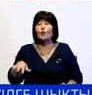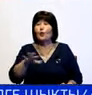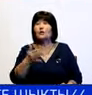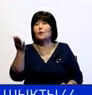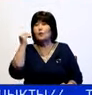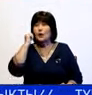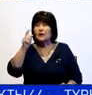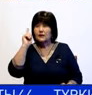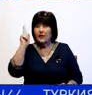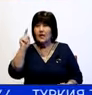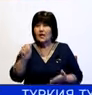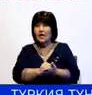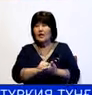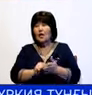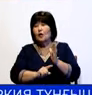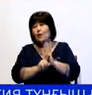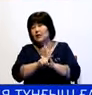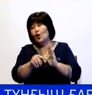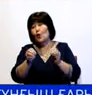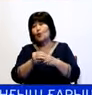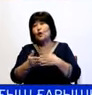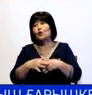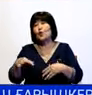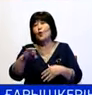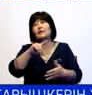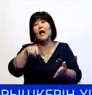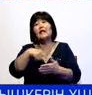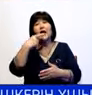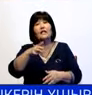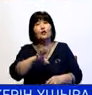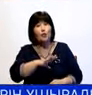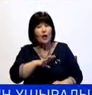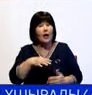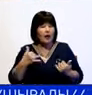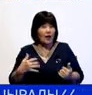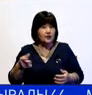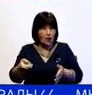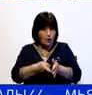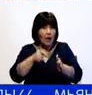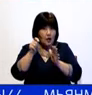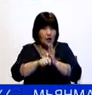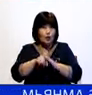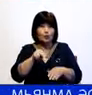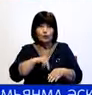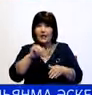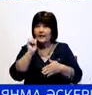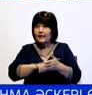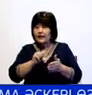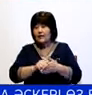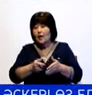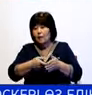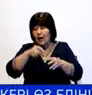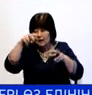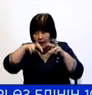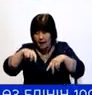деректерде бас аяғы бір 10-ға жуық оғыз қаласын айтатын болған. Енді қазір біз барлау жұмыстарының негізінде, барлау